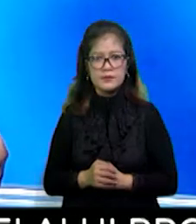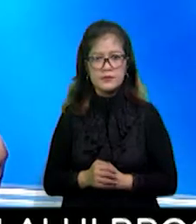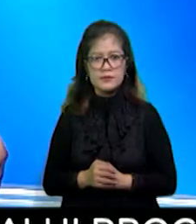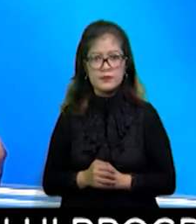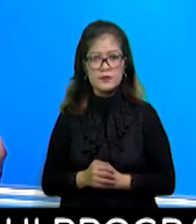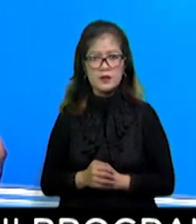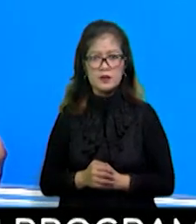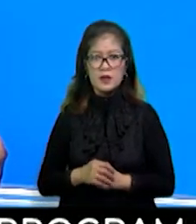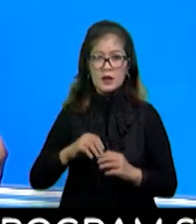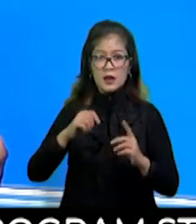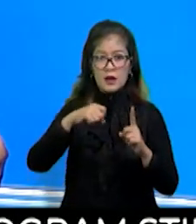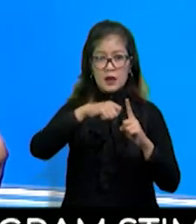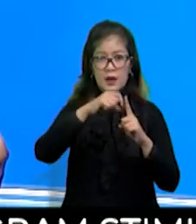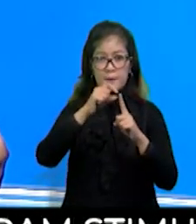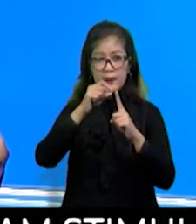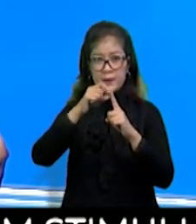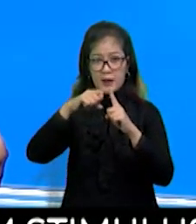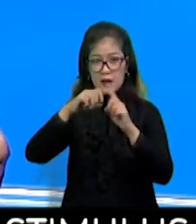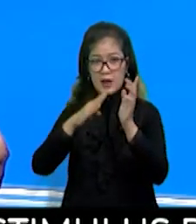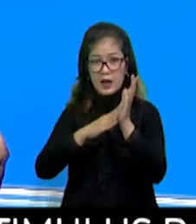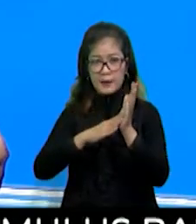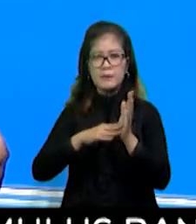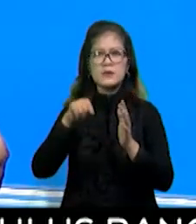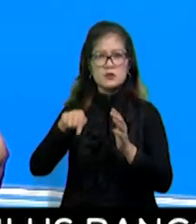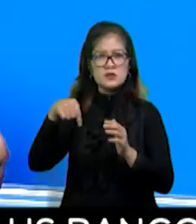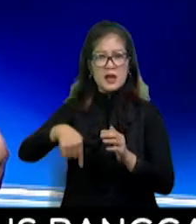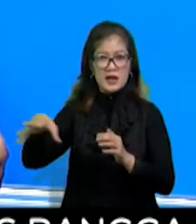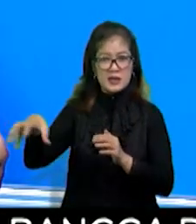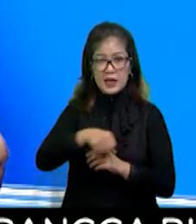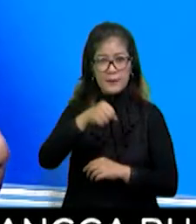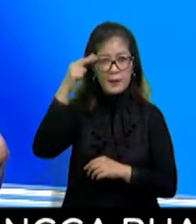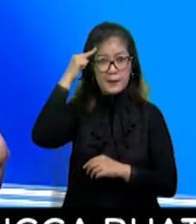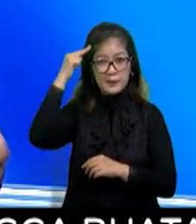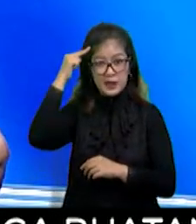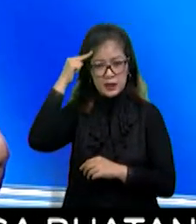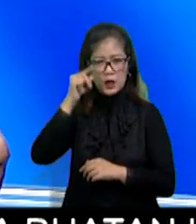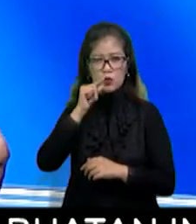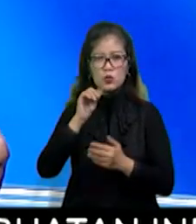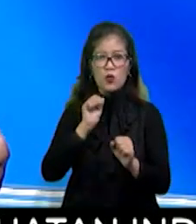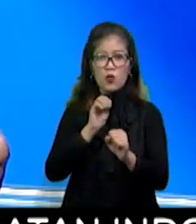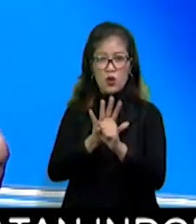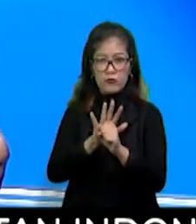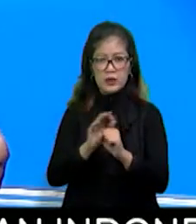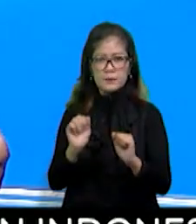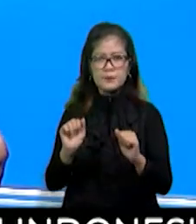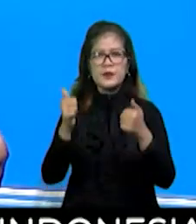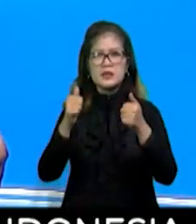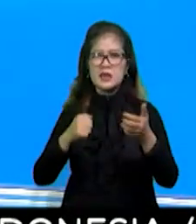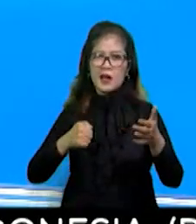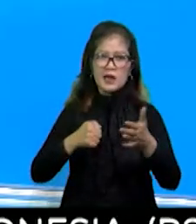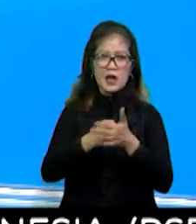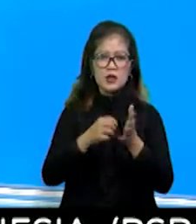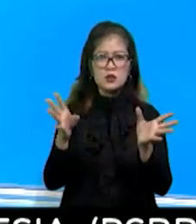Pemirsa, kebijakan pemberlakuan pembatasan kegiatan masyarakat yang diambil pemerintah dalam penanganan COVID-19 berhasil mengendalikan angka